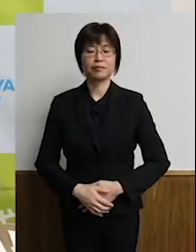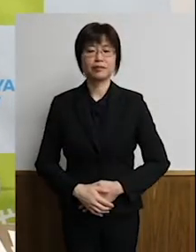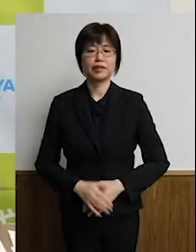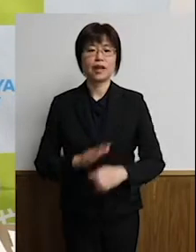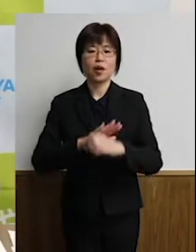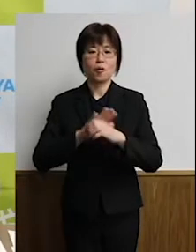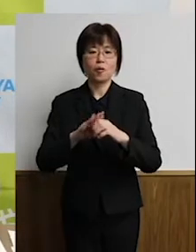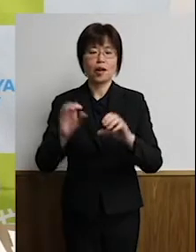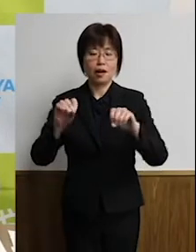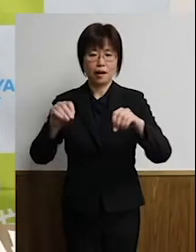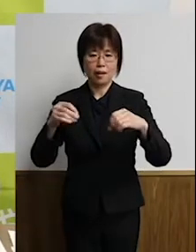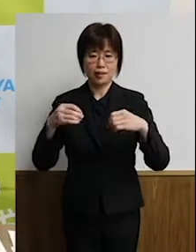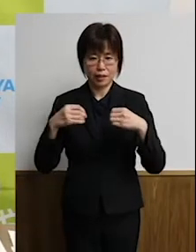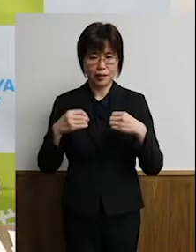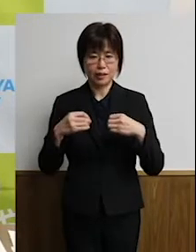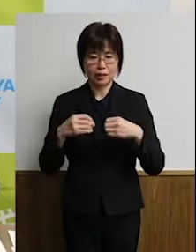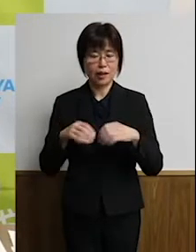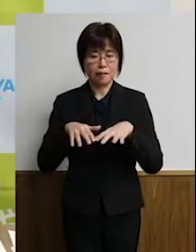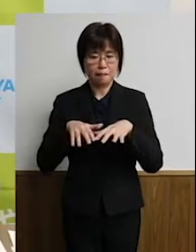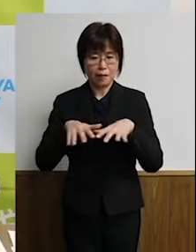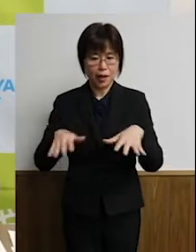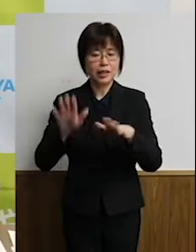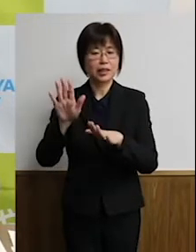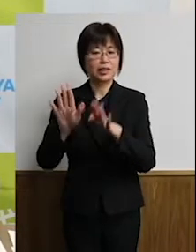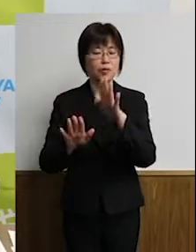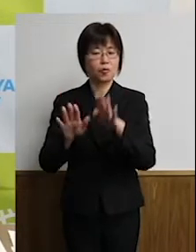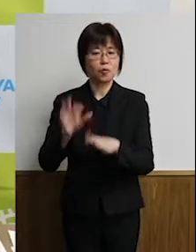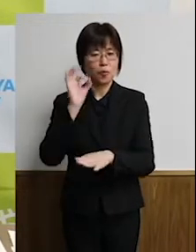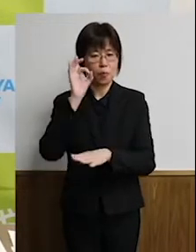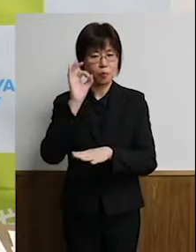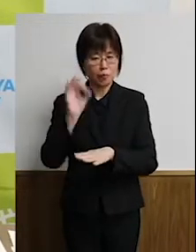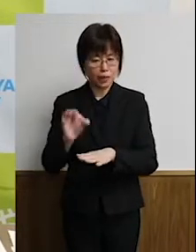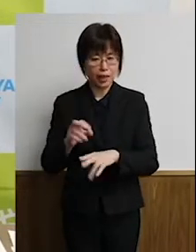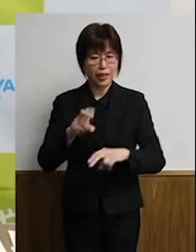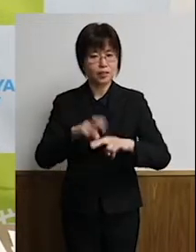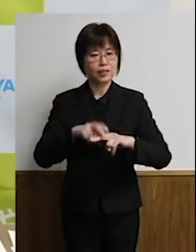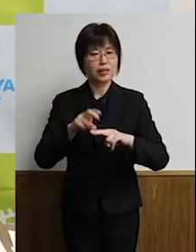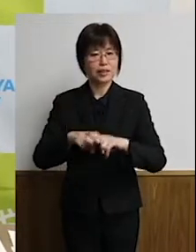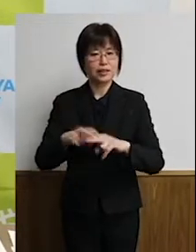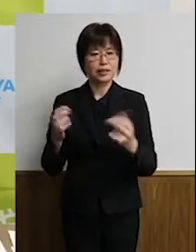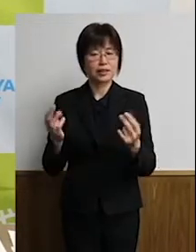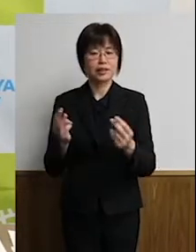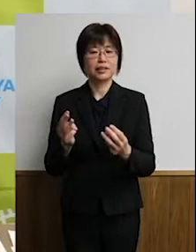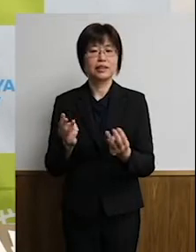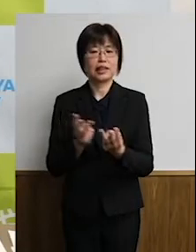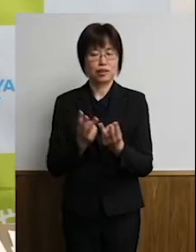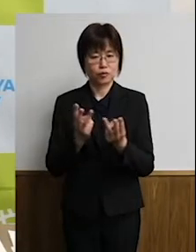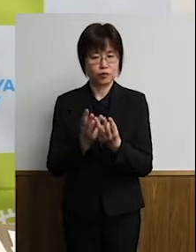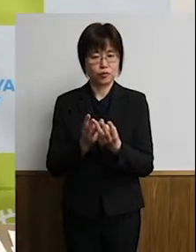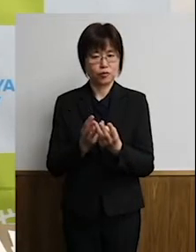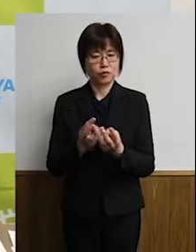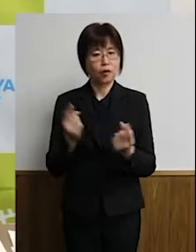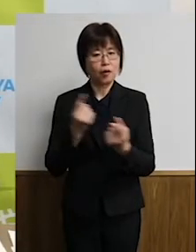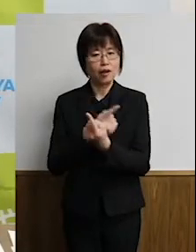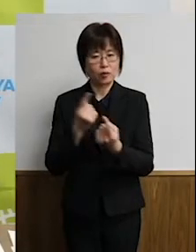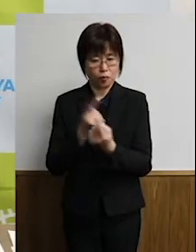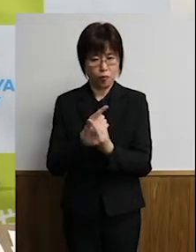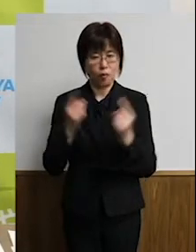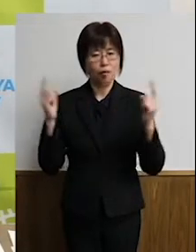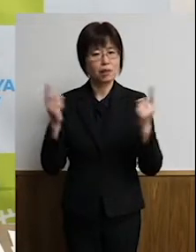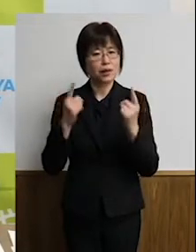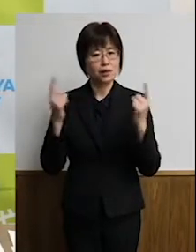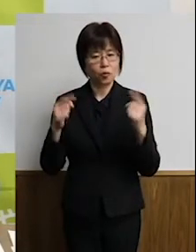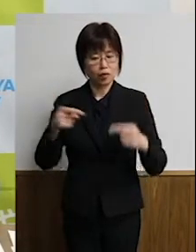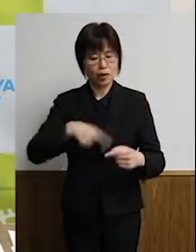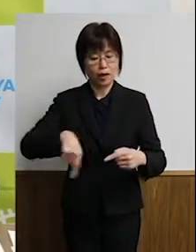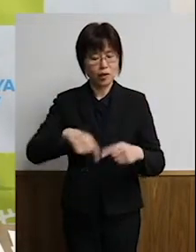型コロナウイルス感染症の感染拡大状況によっては、出席者の変更やイベントの規模を縮小